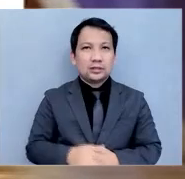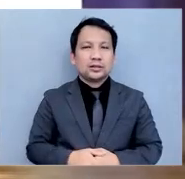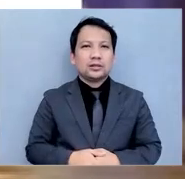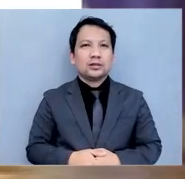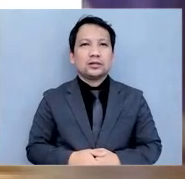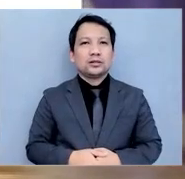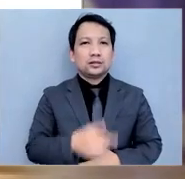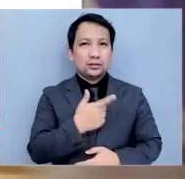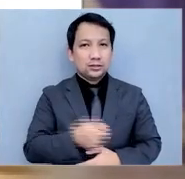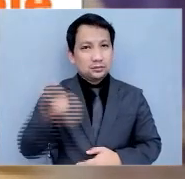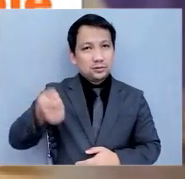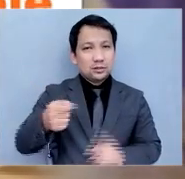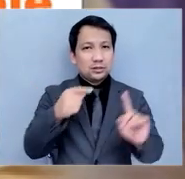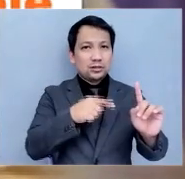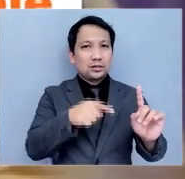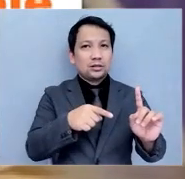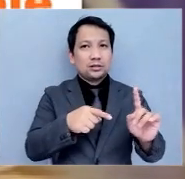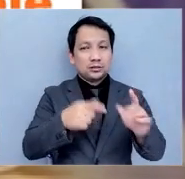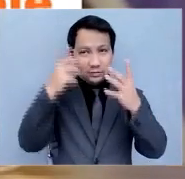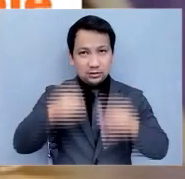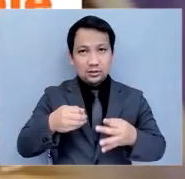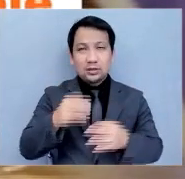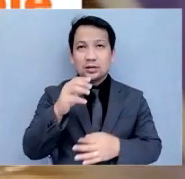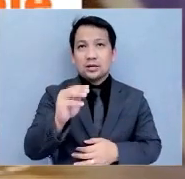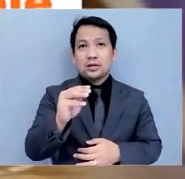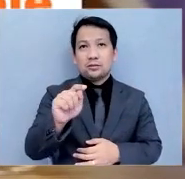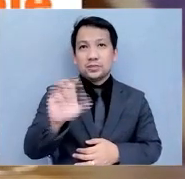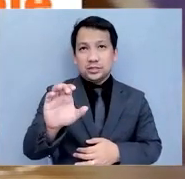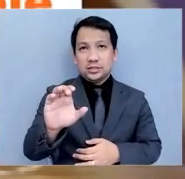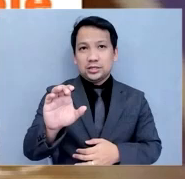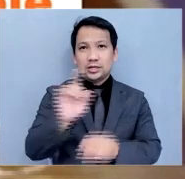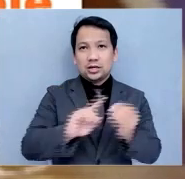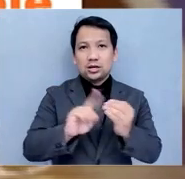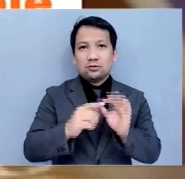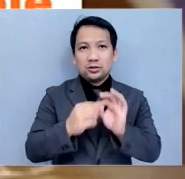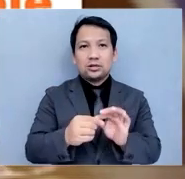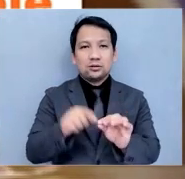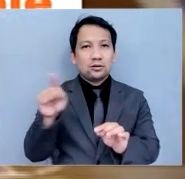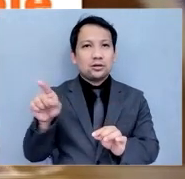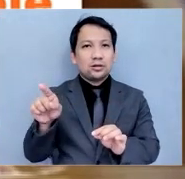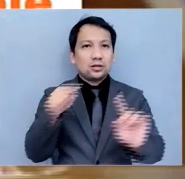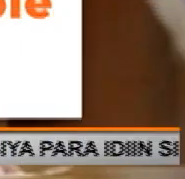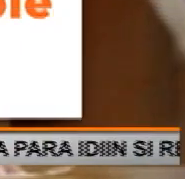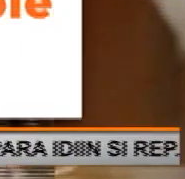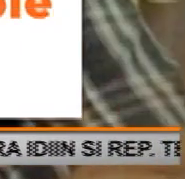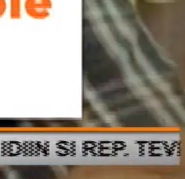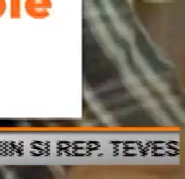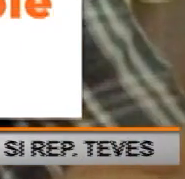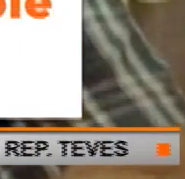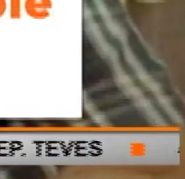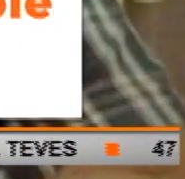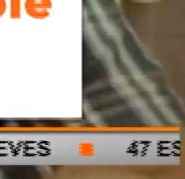Guilty beyond reasonable doubt ang hatol ng Metropolitan Trial Court sa kasong perjury laban kay Peter Jumel Advincula o